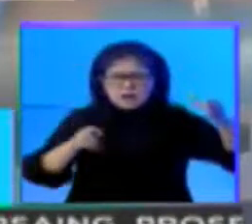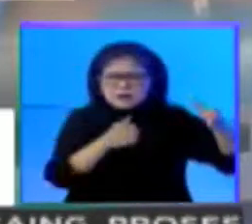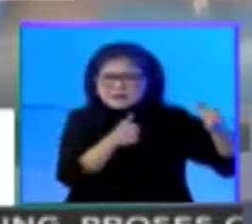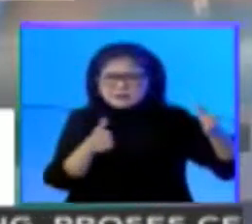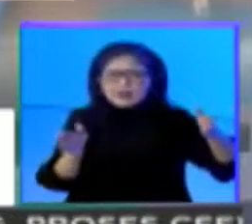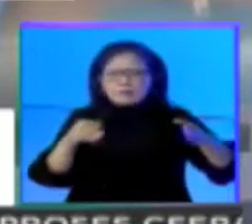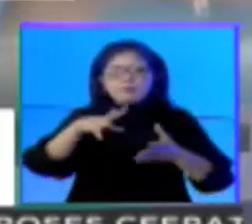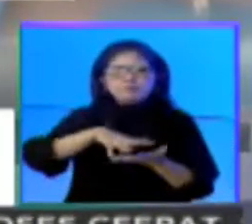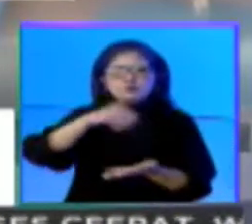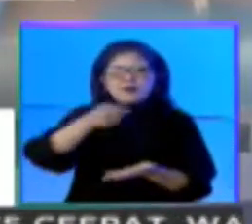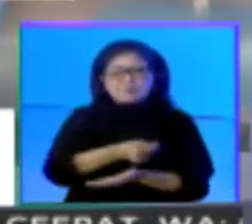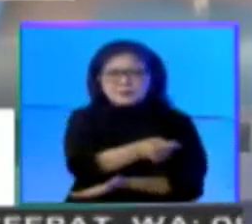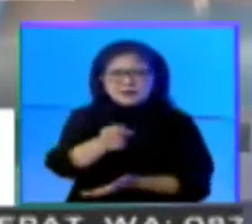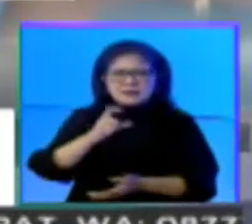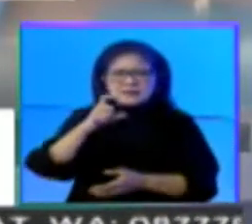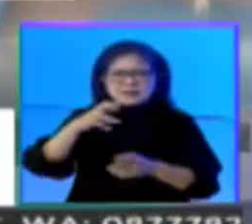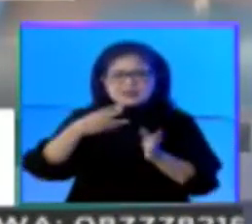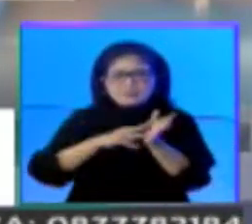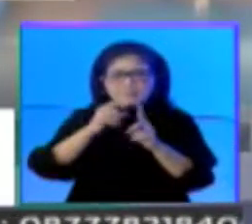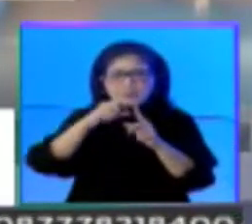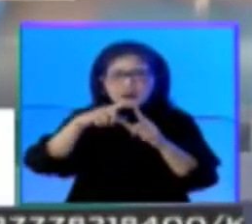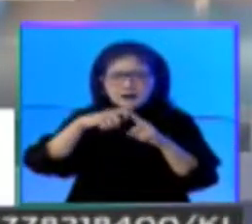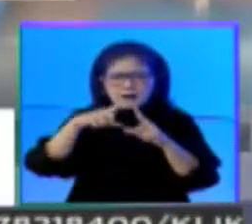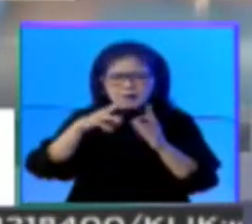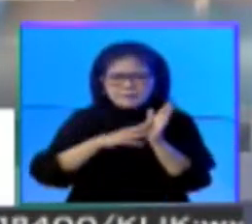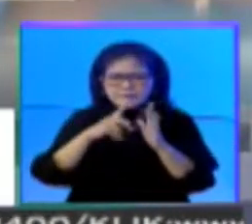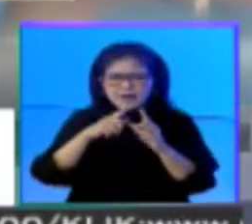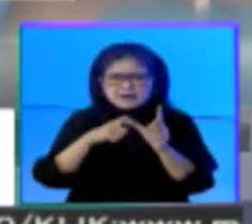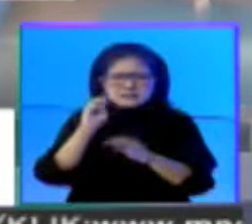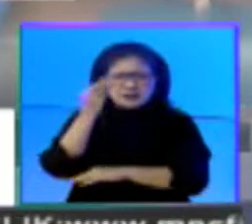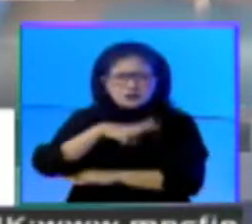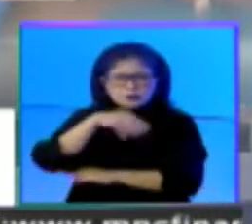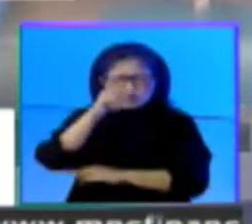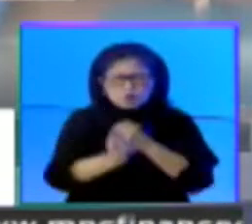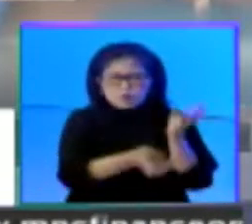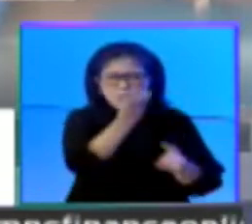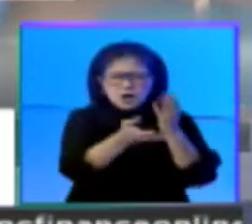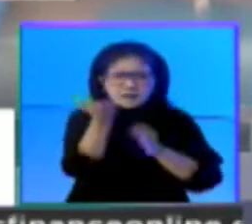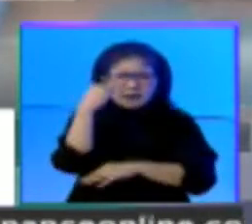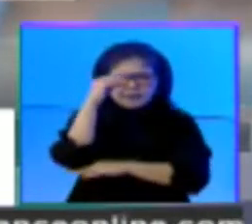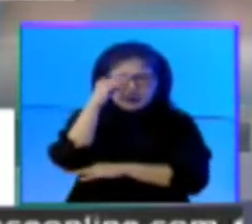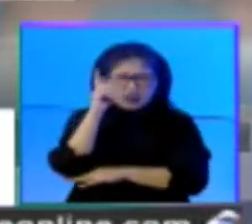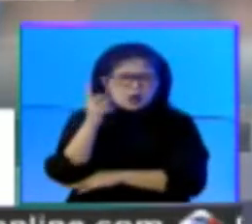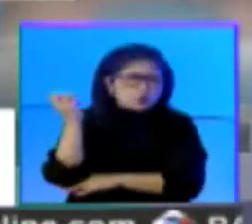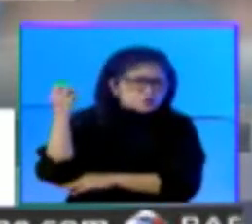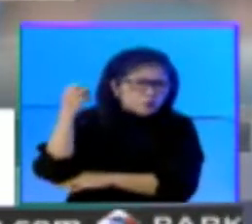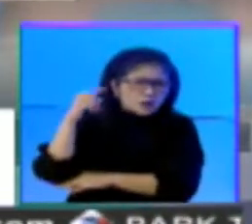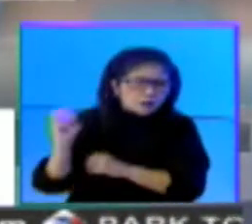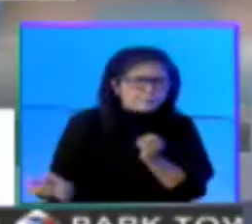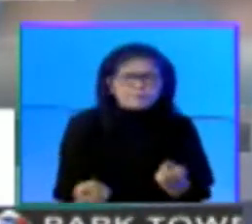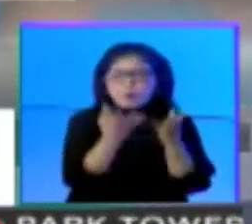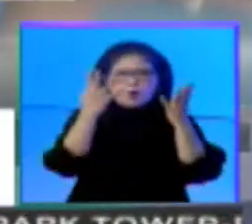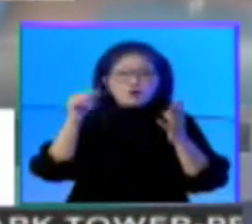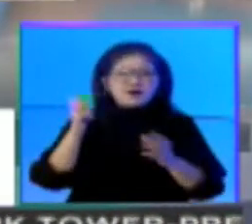yang berada di sebelah pusat perbelanjaan Cempaka Emas, Jakarta Pusat, terbakar pagi tadi. Sempat terdengar suara ledakan yang cukup keras sebelum